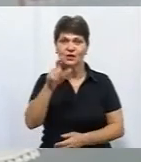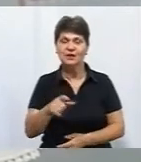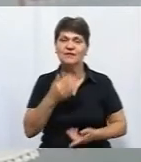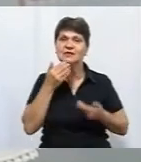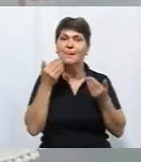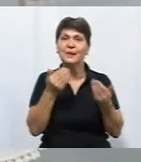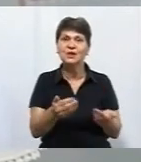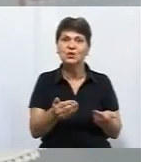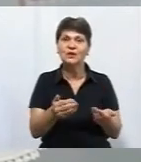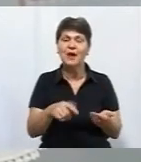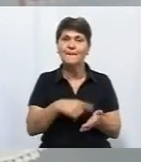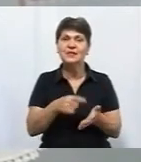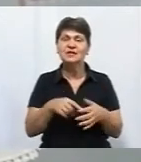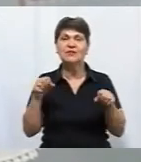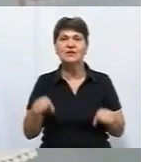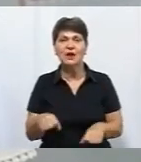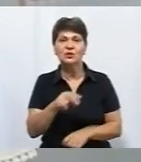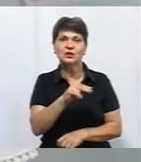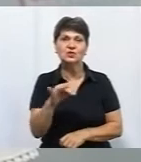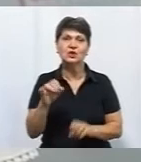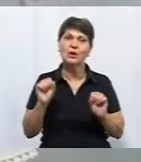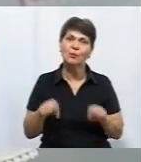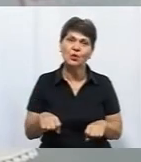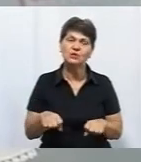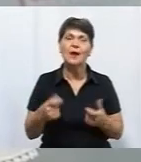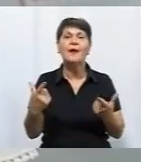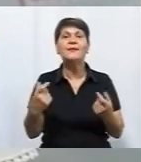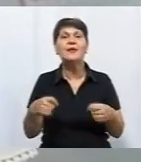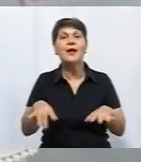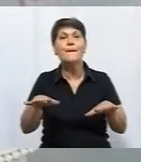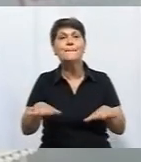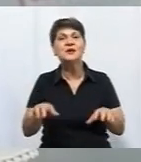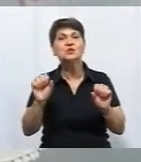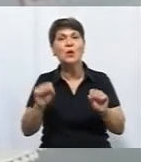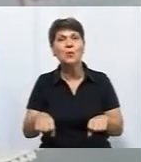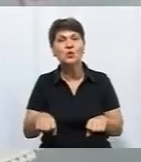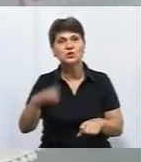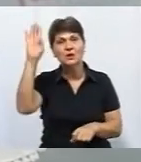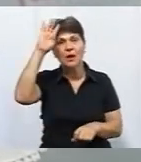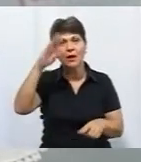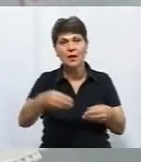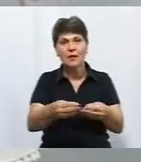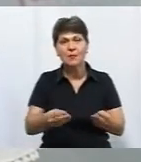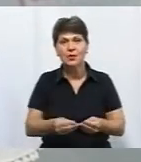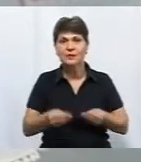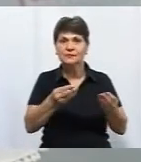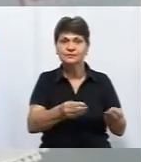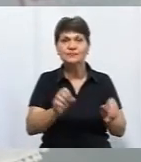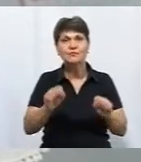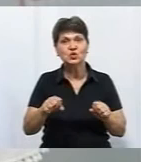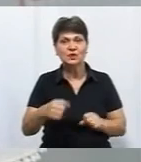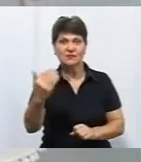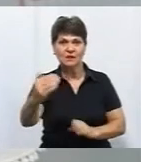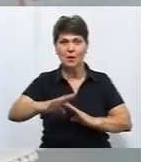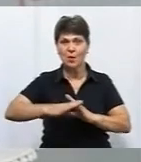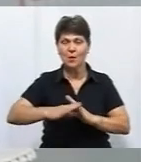запитувала місцевої влади, чи можна, де можна встановлювати дані поїлки, чи, можливо, вони допоможуть нам зробити